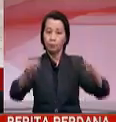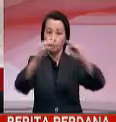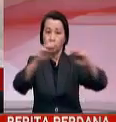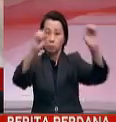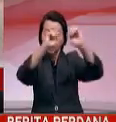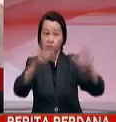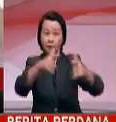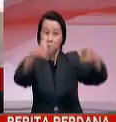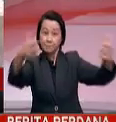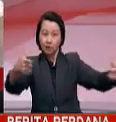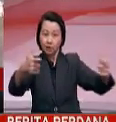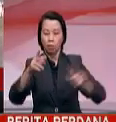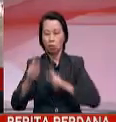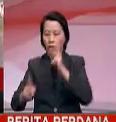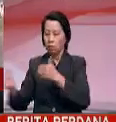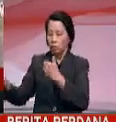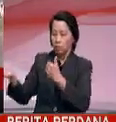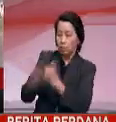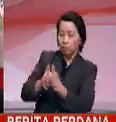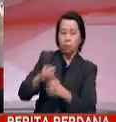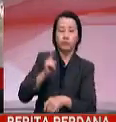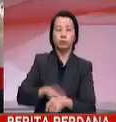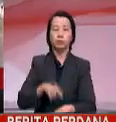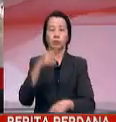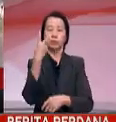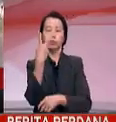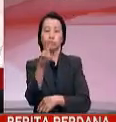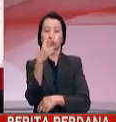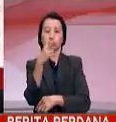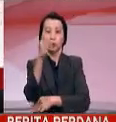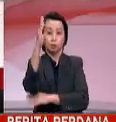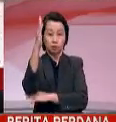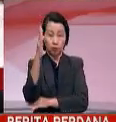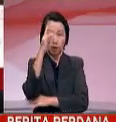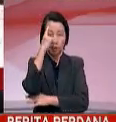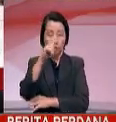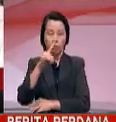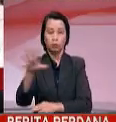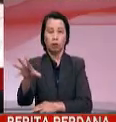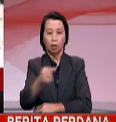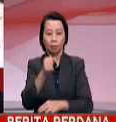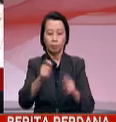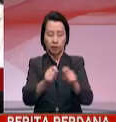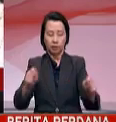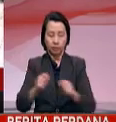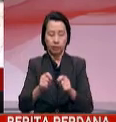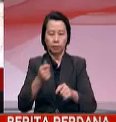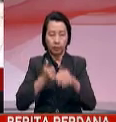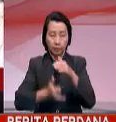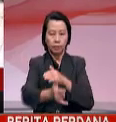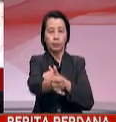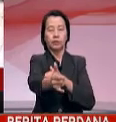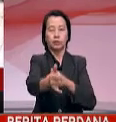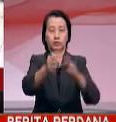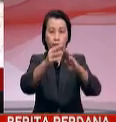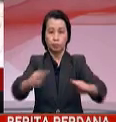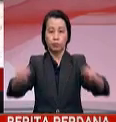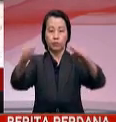Aziz Shah, jemaah tiba seawal pukul 12.30 hari untuk mengambil tempat masuk ke dalam